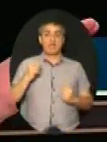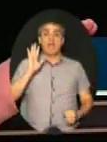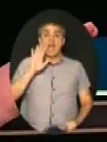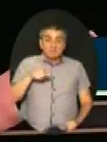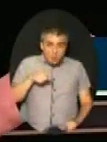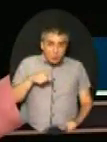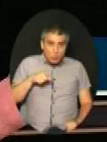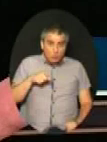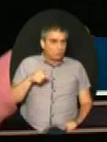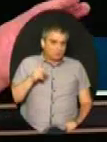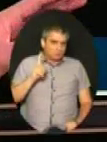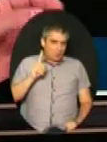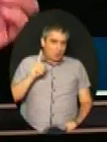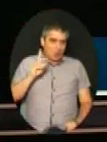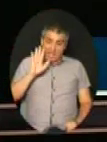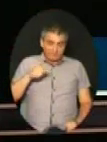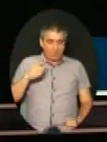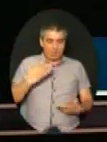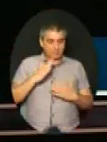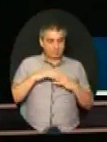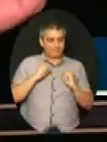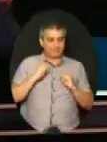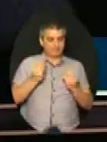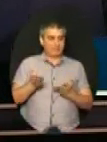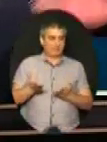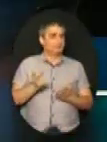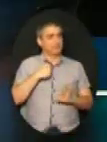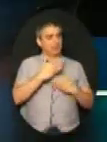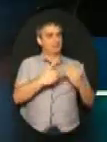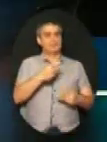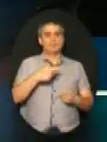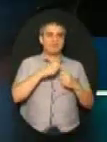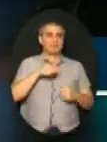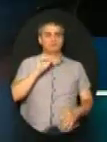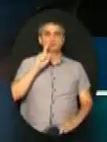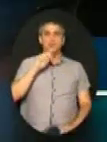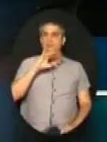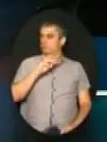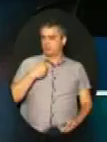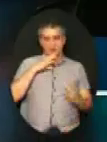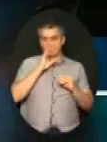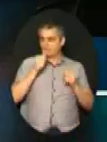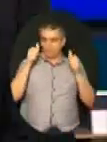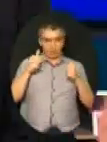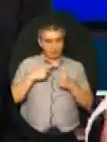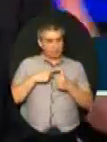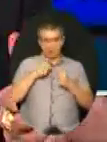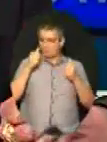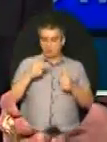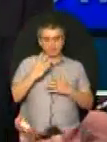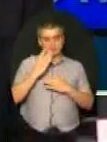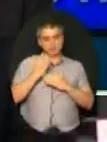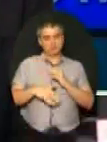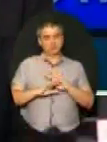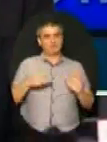גם אם... לא, אנחנו... גם אם אין בסיס לדברים חייבים הללו. חייבים להתקדם. חברת הכנסת סויד, משפט אחרון. אנחנו לא מדברים על המודעה. המודעה היא הסוף